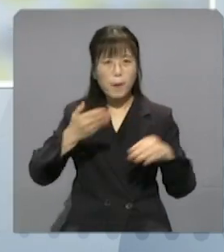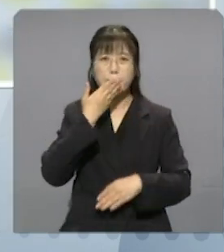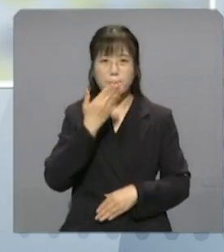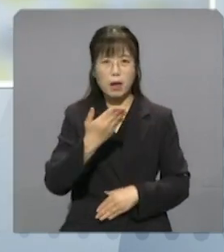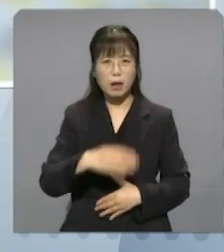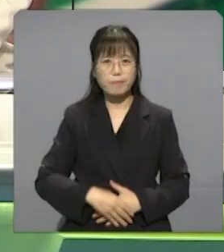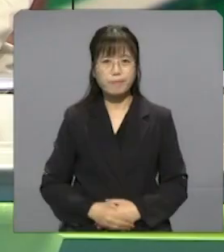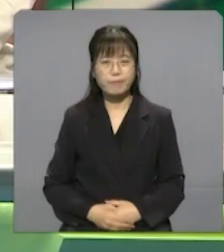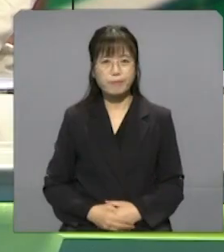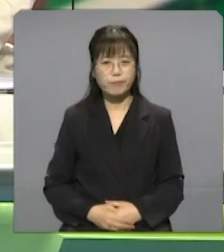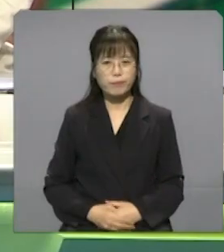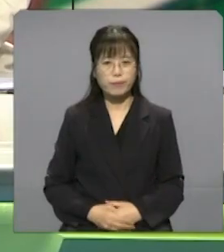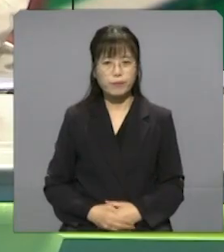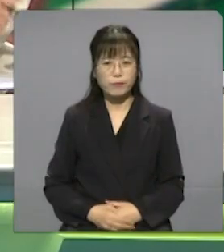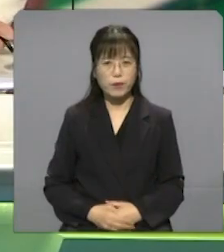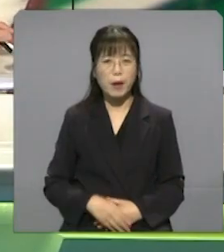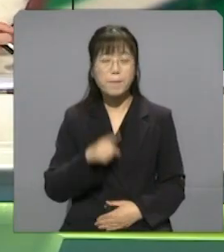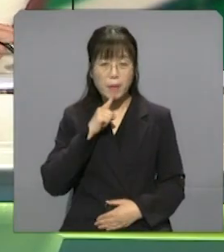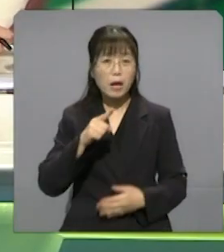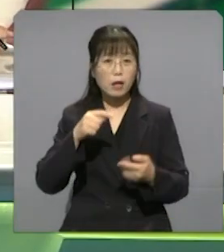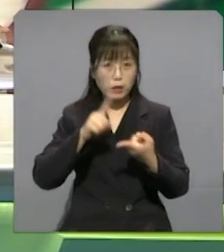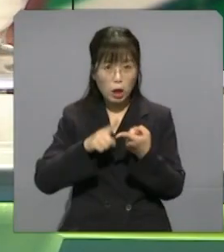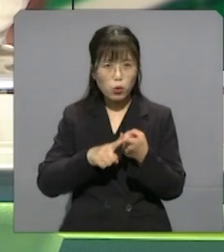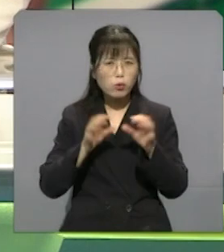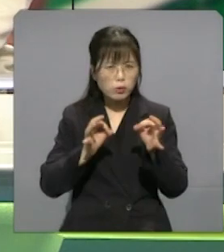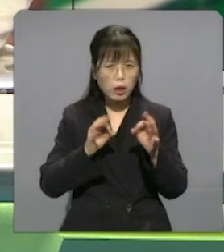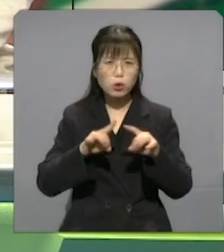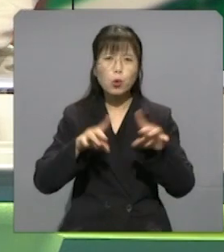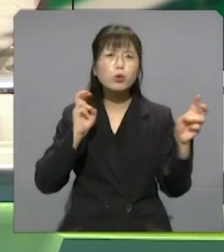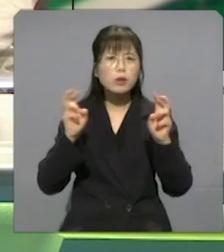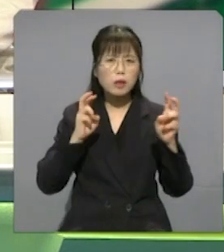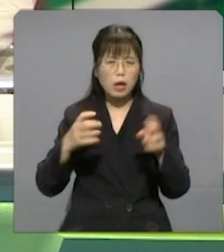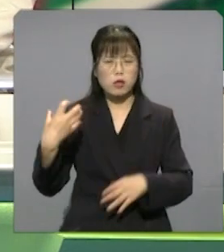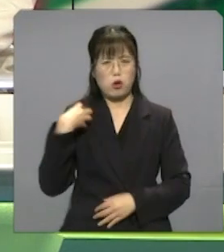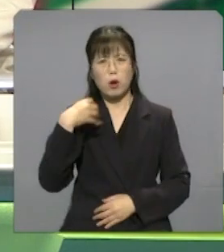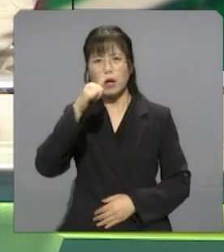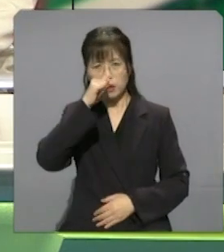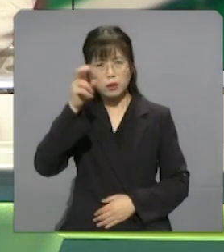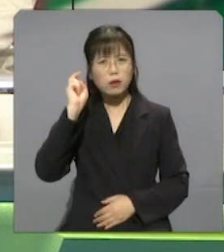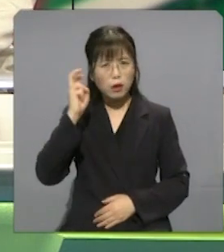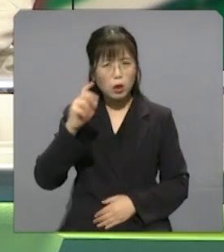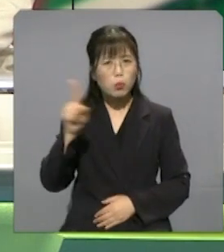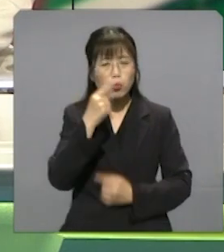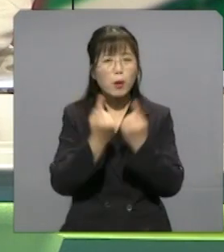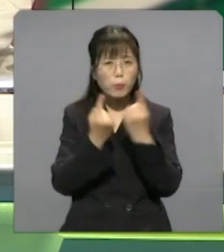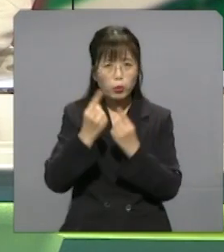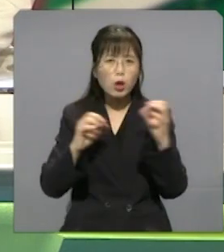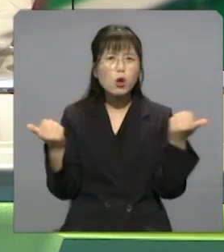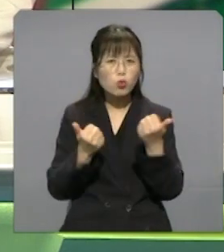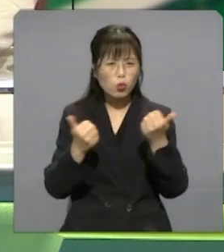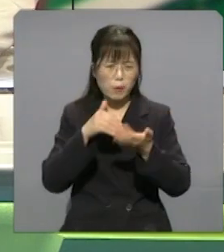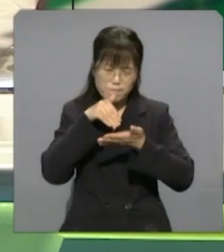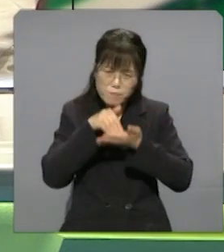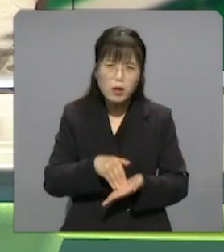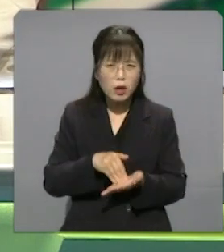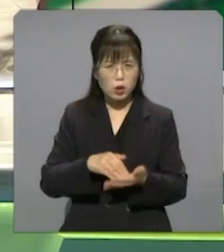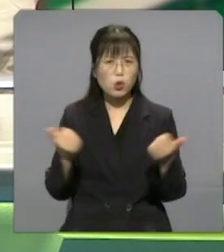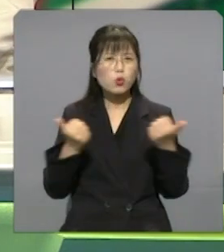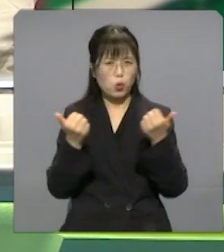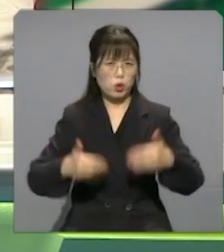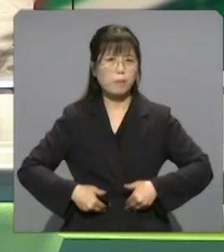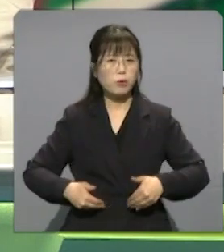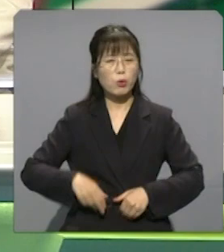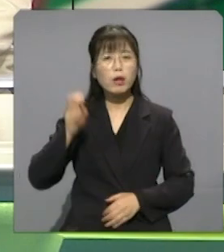겁니다 근데 뭐 방금 짚어 주셨죠 은행과 통신사들 분명 역할이 있어 보입니다 또 무엇보다 국회에서 좀 비중있게 논의가